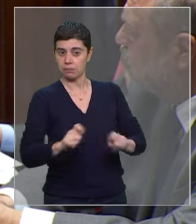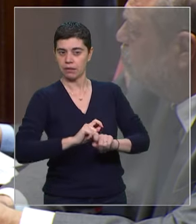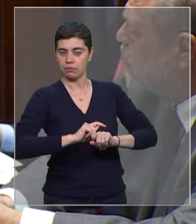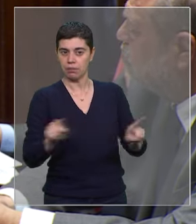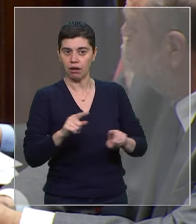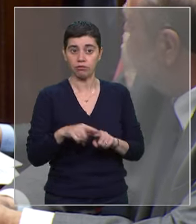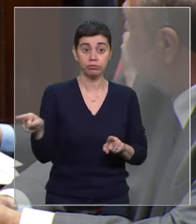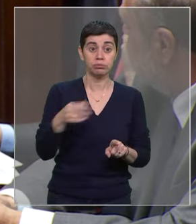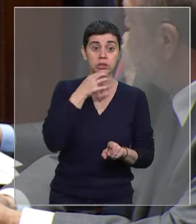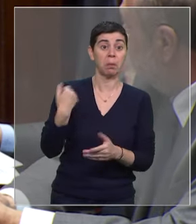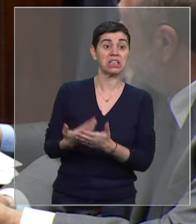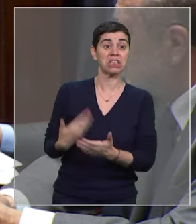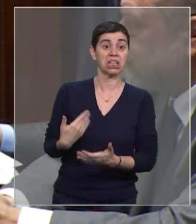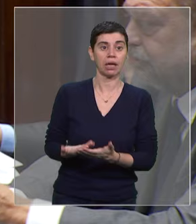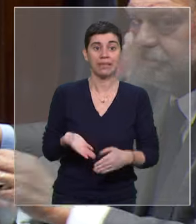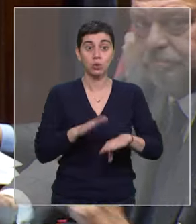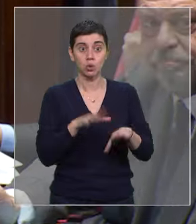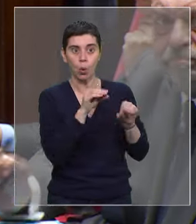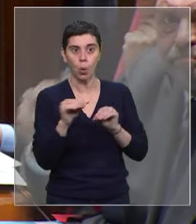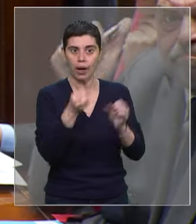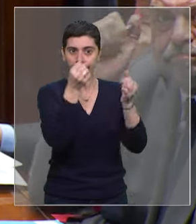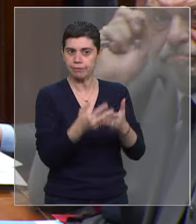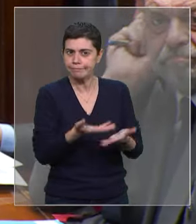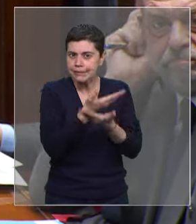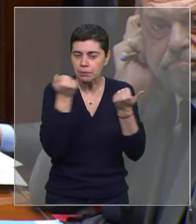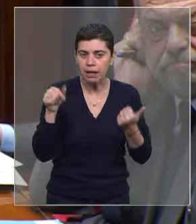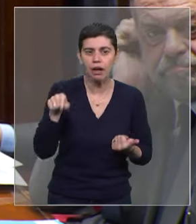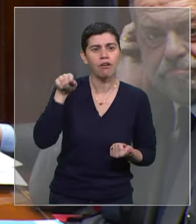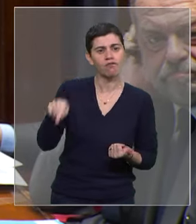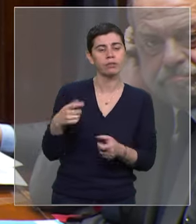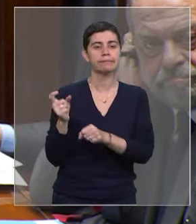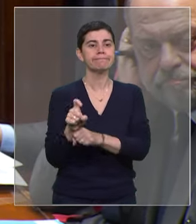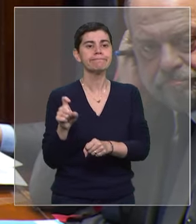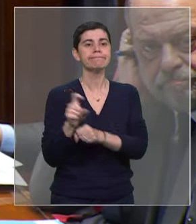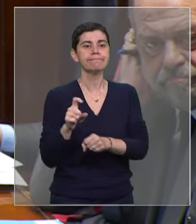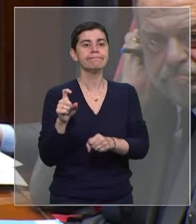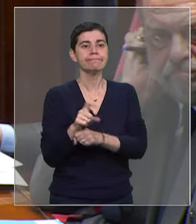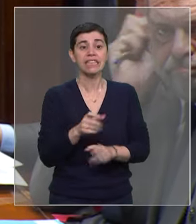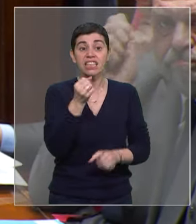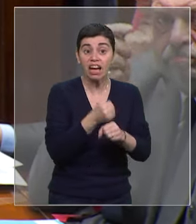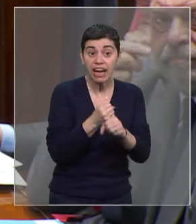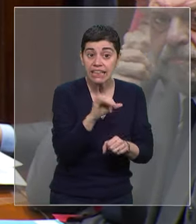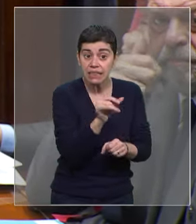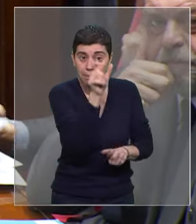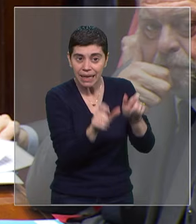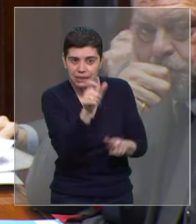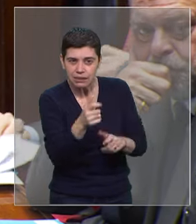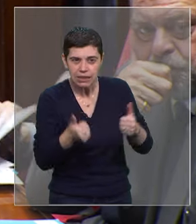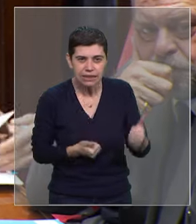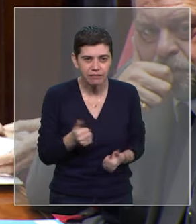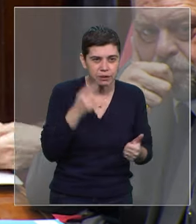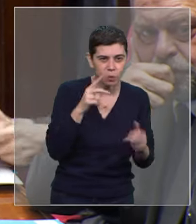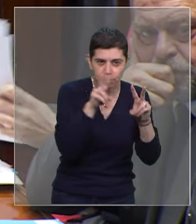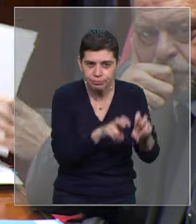sans même connaître les faits. Vous qui remettez en cause, parce que c'est bien ce que vous faites, le travail de nos services de renseignement et de nos forces de